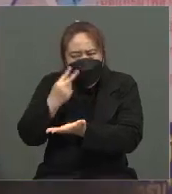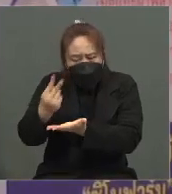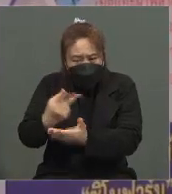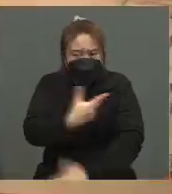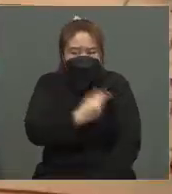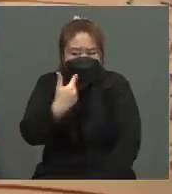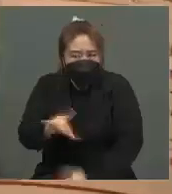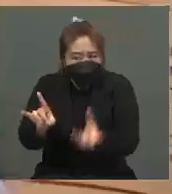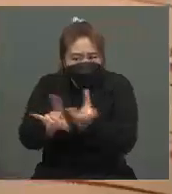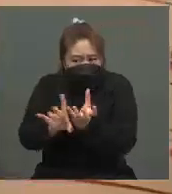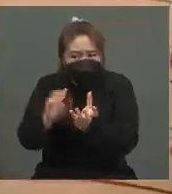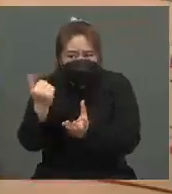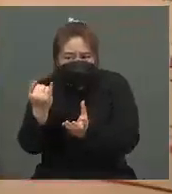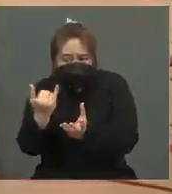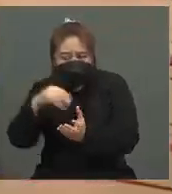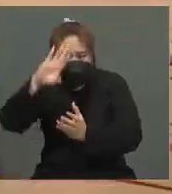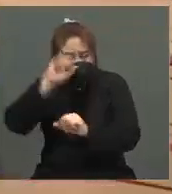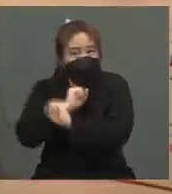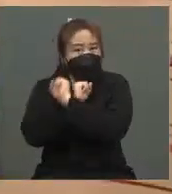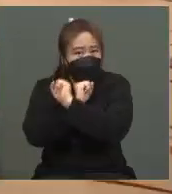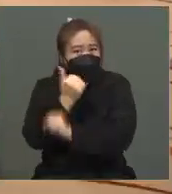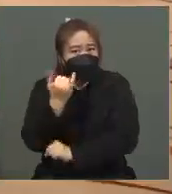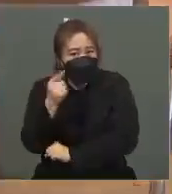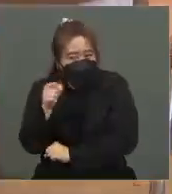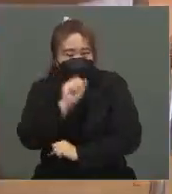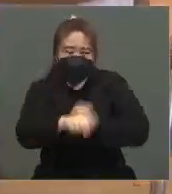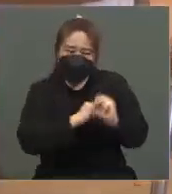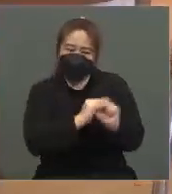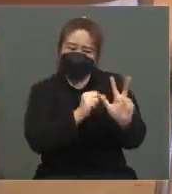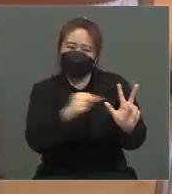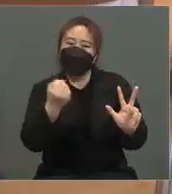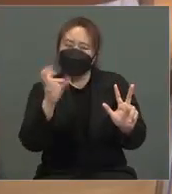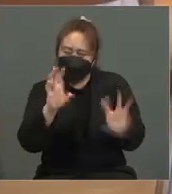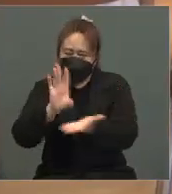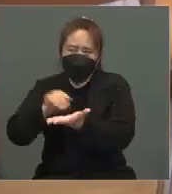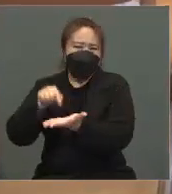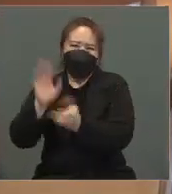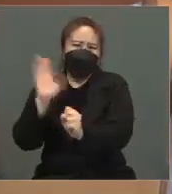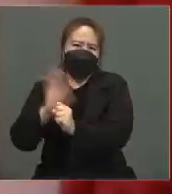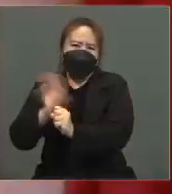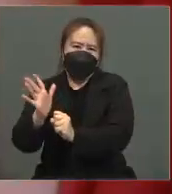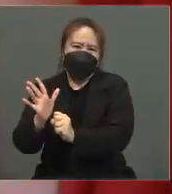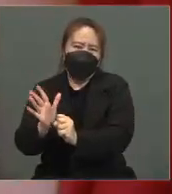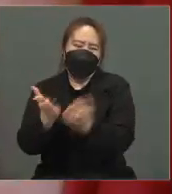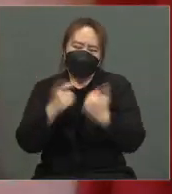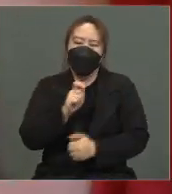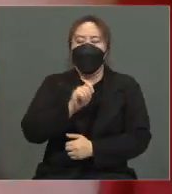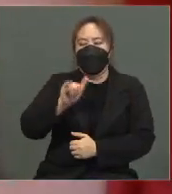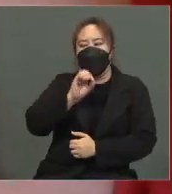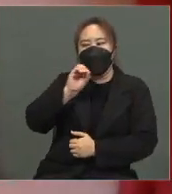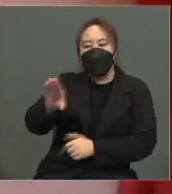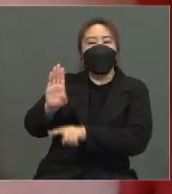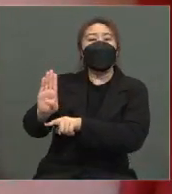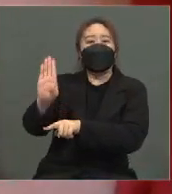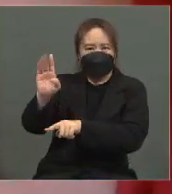ของวัคซีนในการป้องกันโรคในกลุ่มอายุ 3-17 ปีด้วยนะคะโดยอย.เนี่ยเขามีการแจ้งให้ทางบริษัท